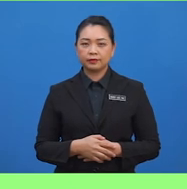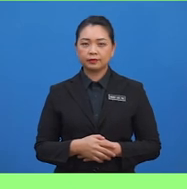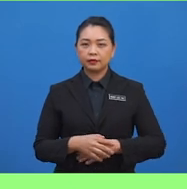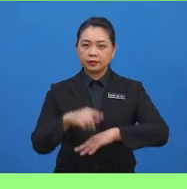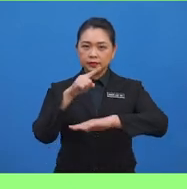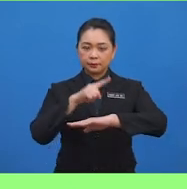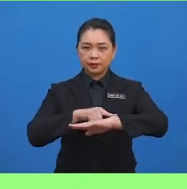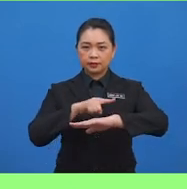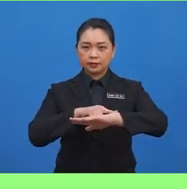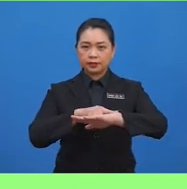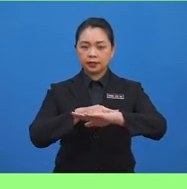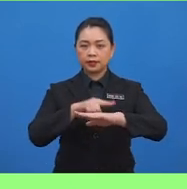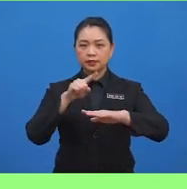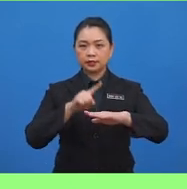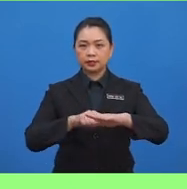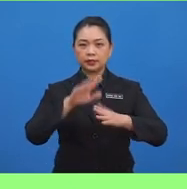semasa di sekolah